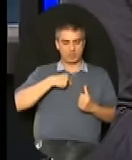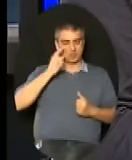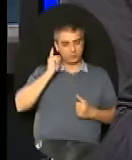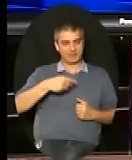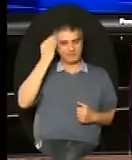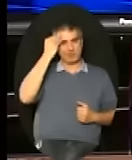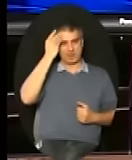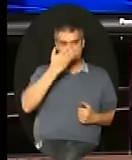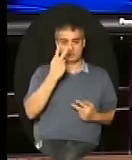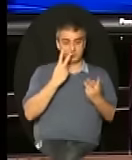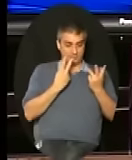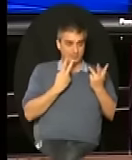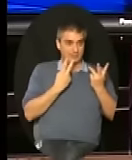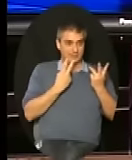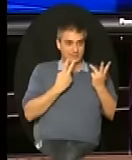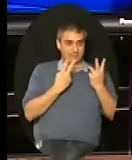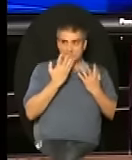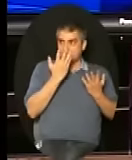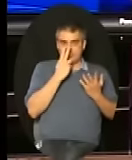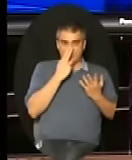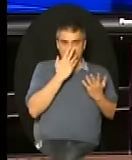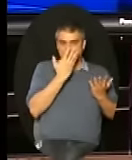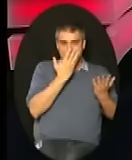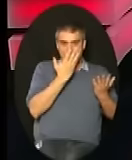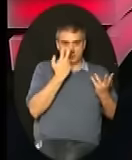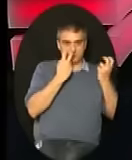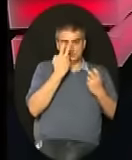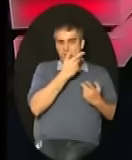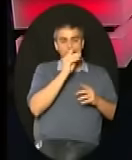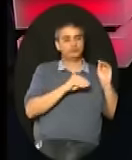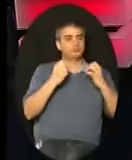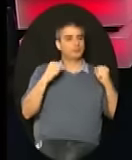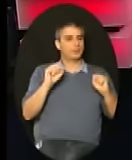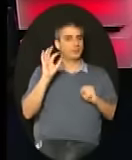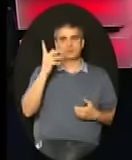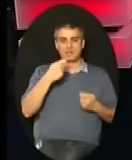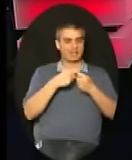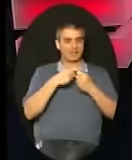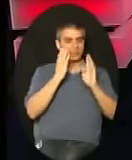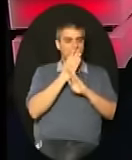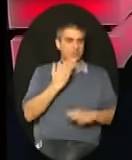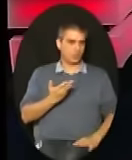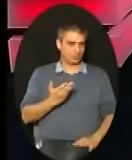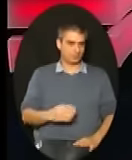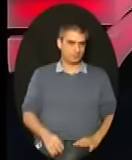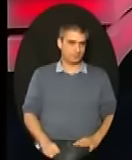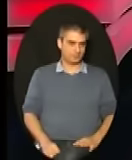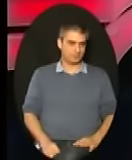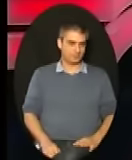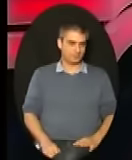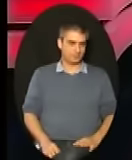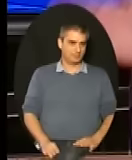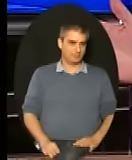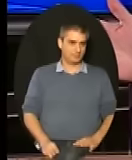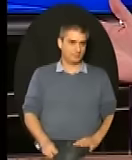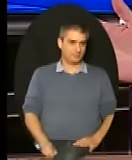חייבים ללמוד מניסיונות איומים, גם של שימוש בדמוקרטיה על ידי ארגוני טרור. בין זה